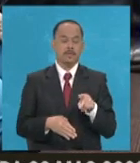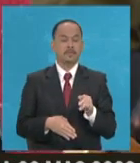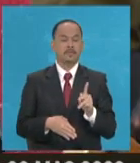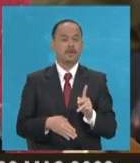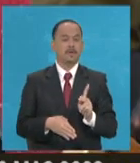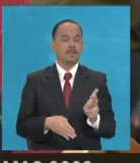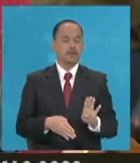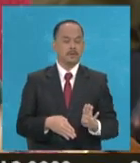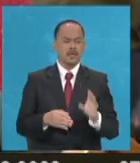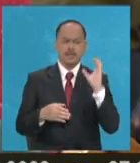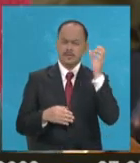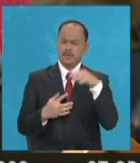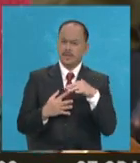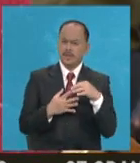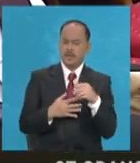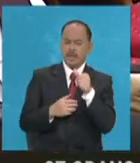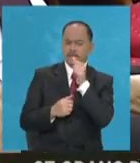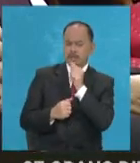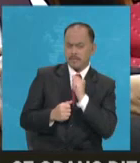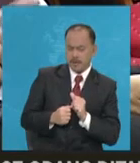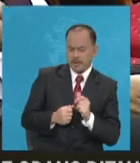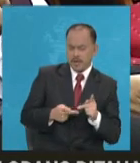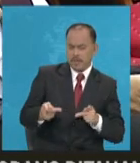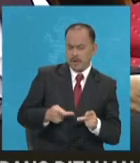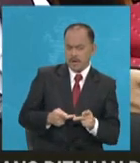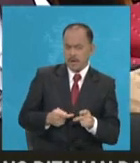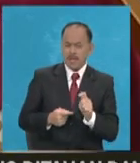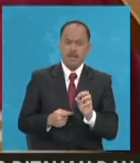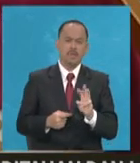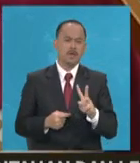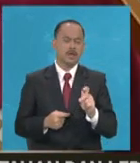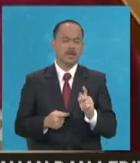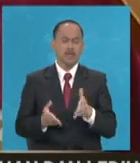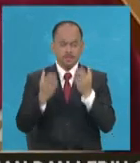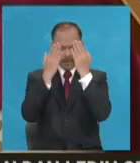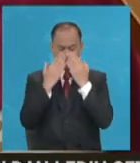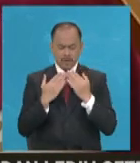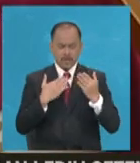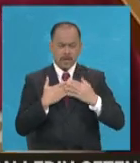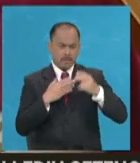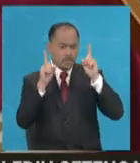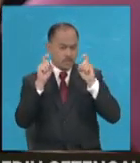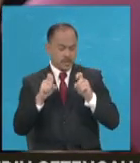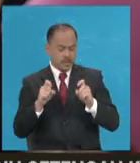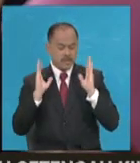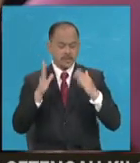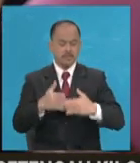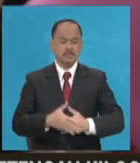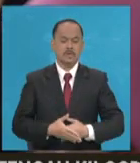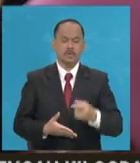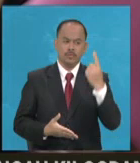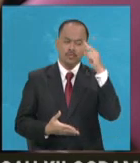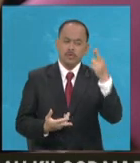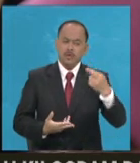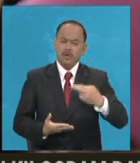ceramah khas bertajuk bersabar berikhtiar bertawakal dan berdoa menghadapi ujian sembahyang Allah